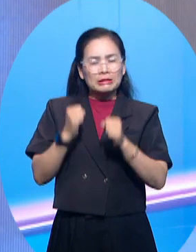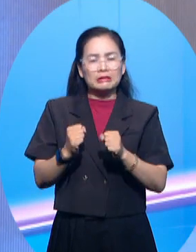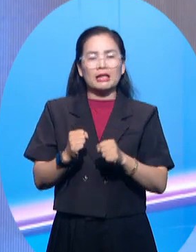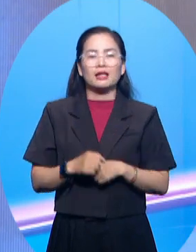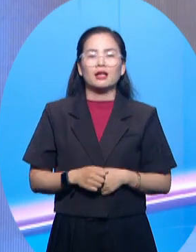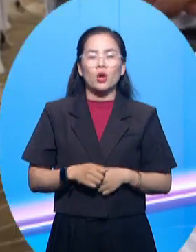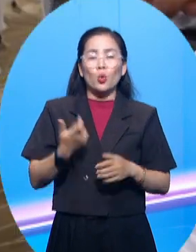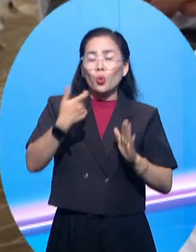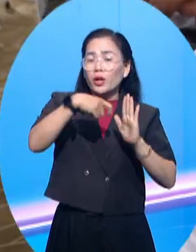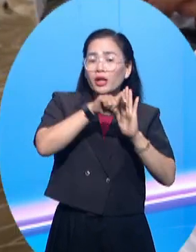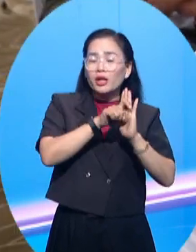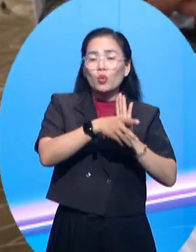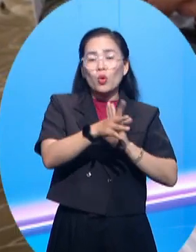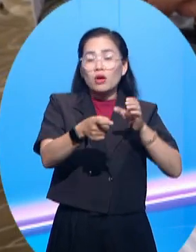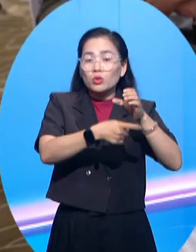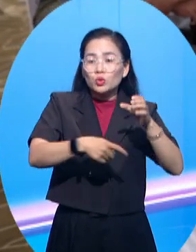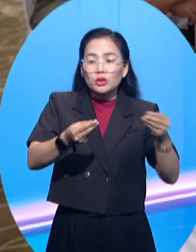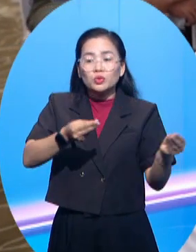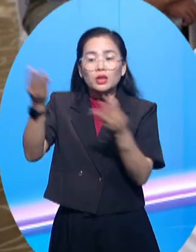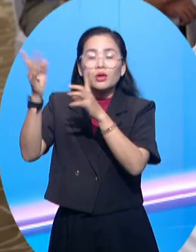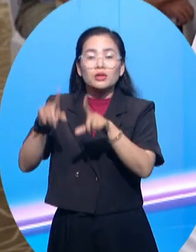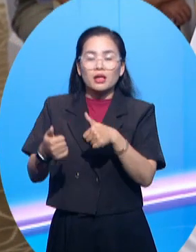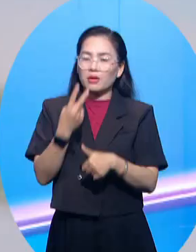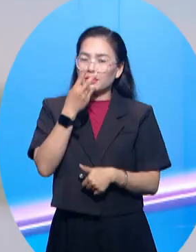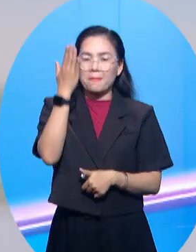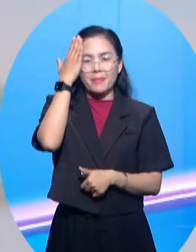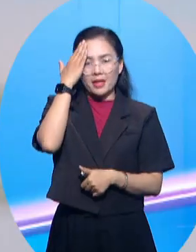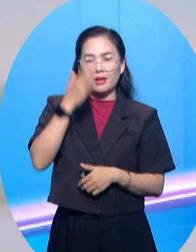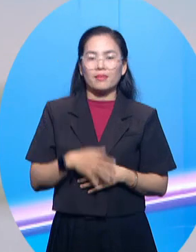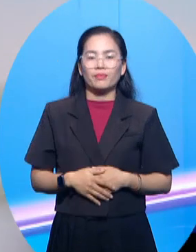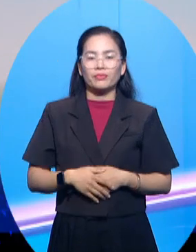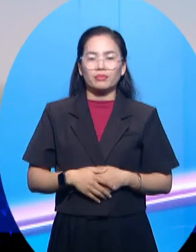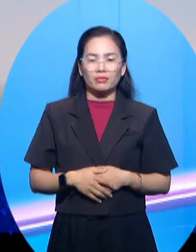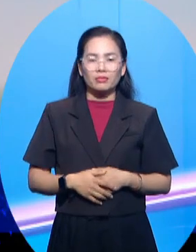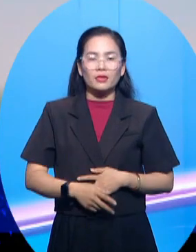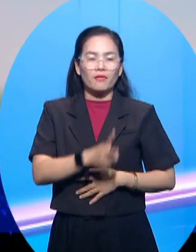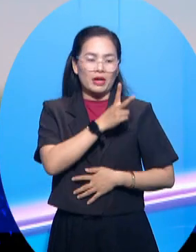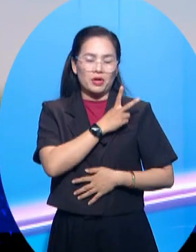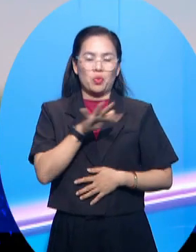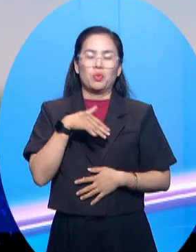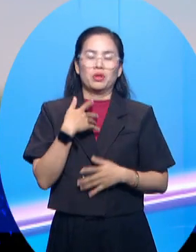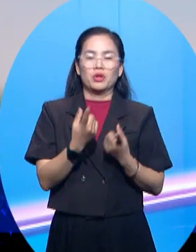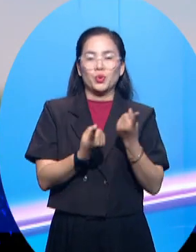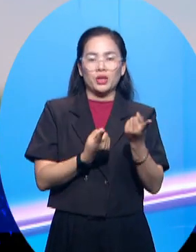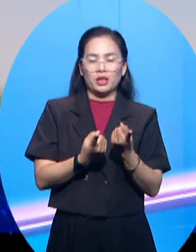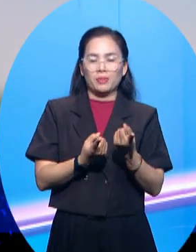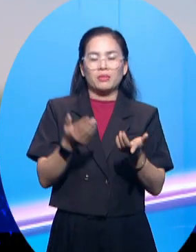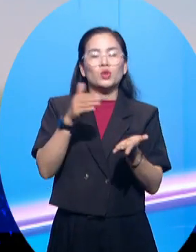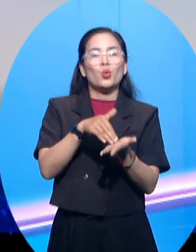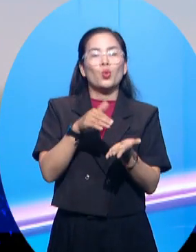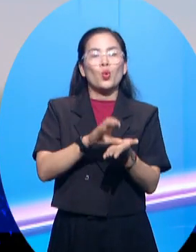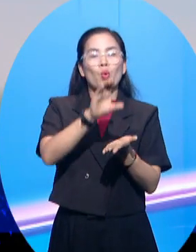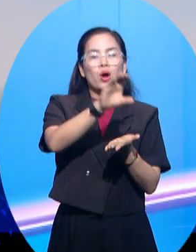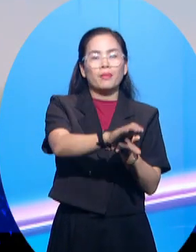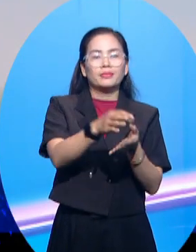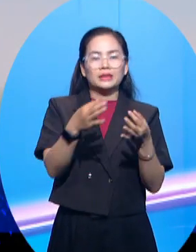như vượt qua những quy định khắt khe về nông sản xuất khẩu của các nước tiên tiến. Vai trò là một doanh nghiệp cung ứng vật tư về các cái